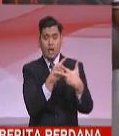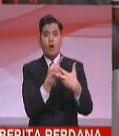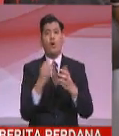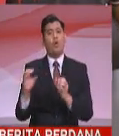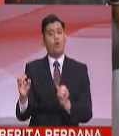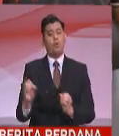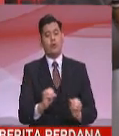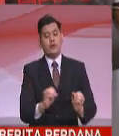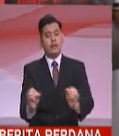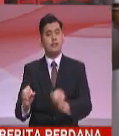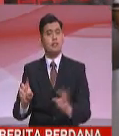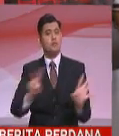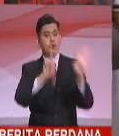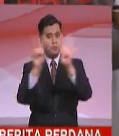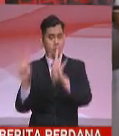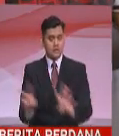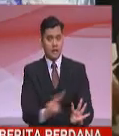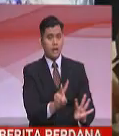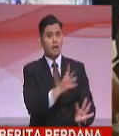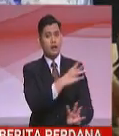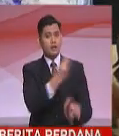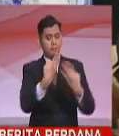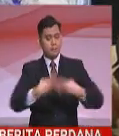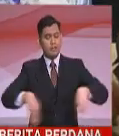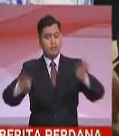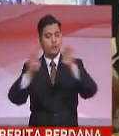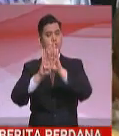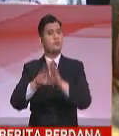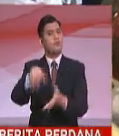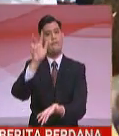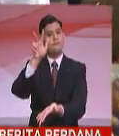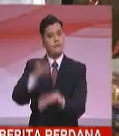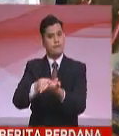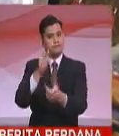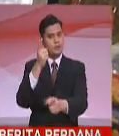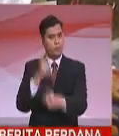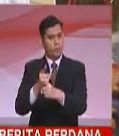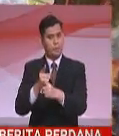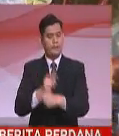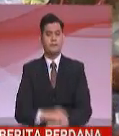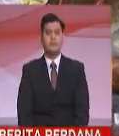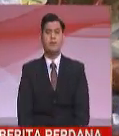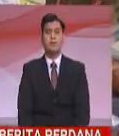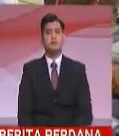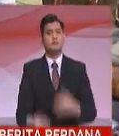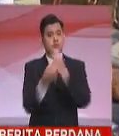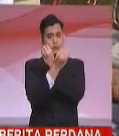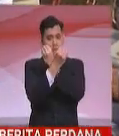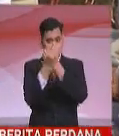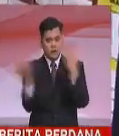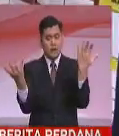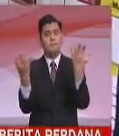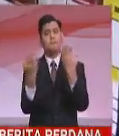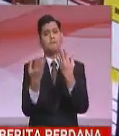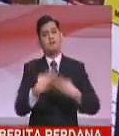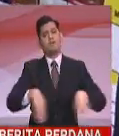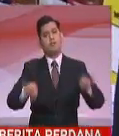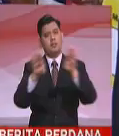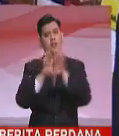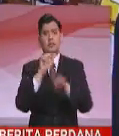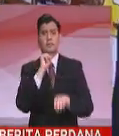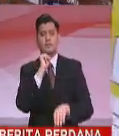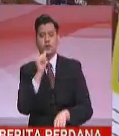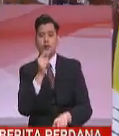Dan maklumat itu tentu sahih. Tegas beliau lagi, penyebaran maklumat tidak sahih juga boleh menyebabkan gangguan